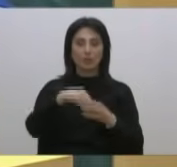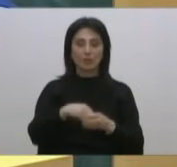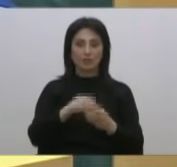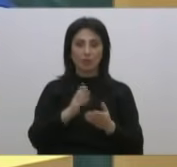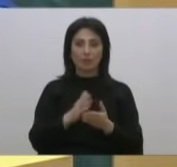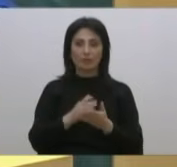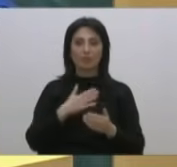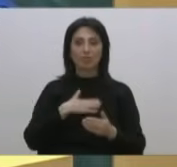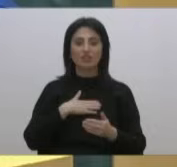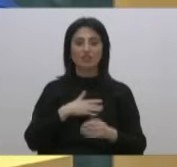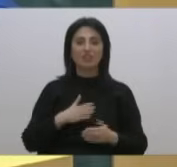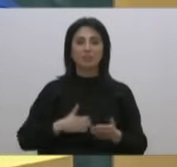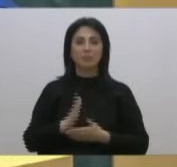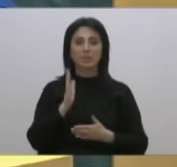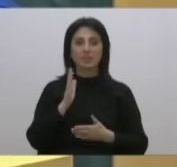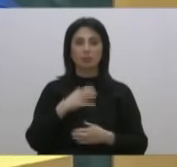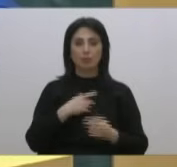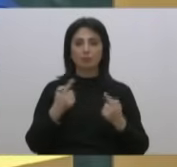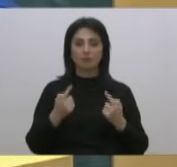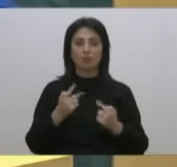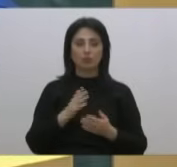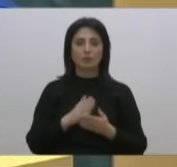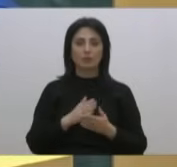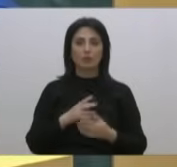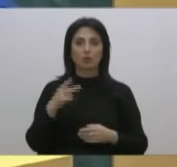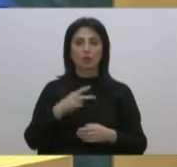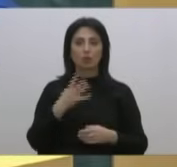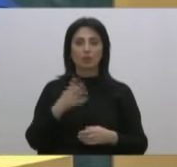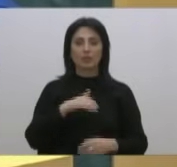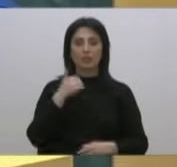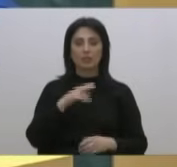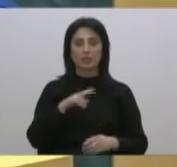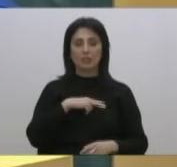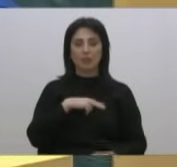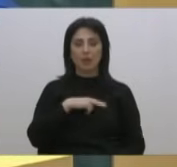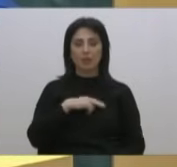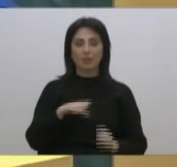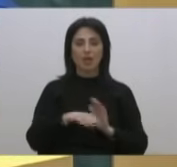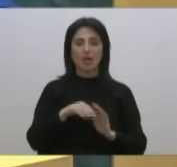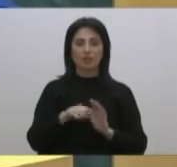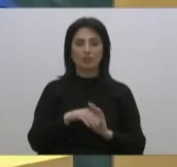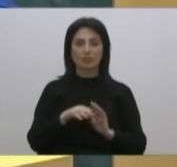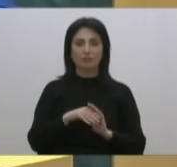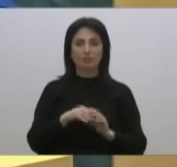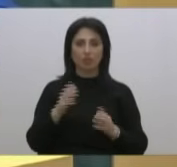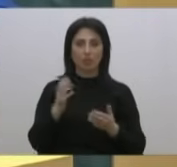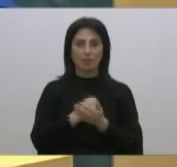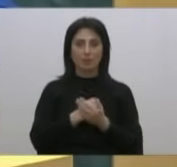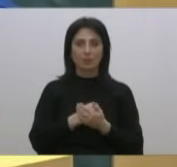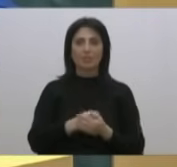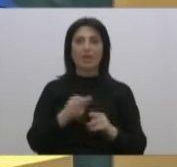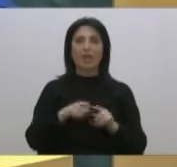შემადგენელი ნაწილი და ჩვენთვის პრინციპულად მნიშვნელოვანია 2024 წლის საპარლამენტო არჩევნებში